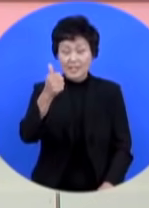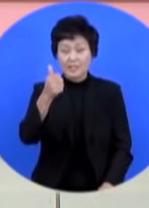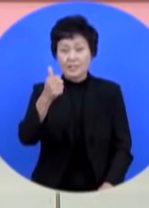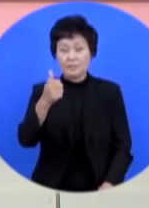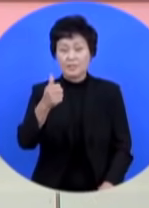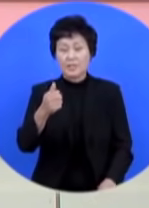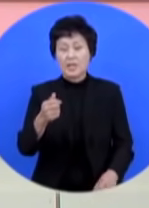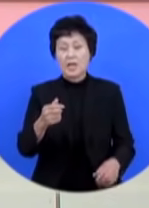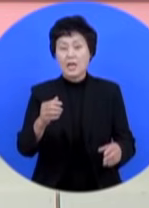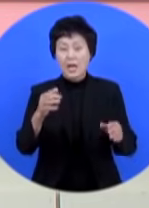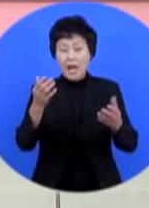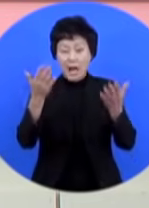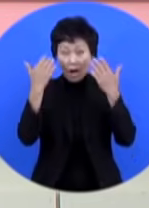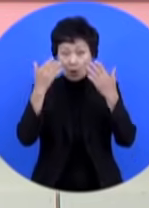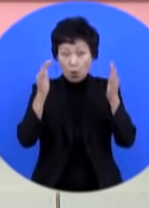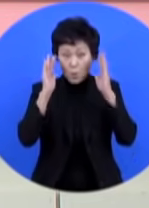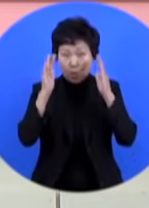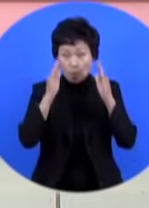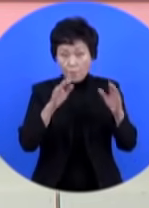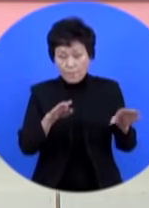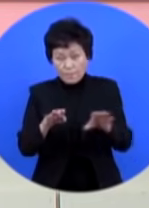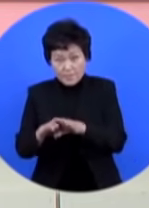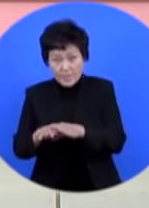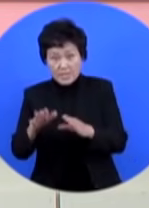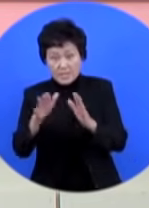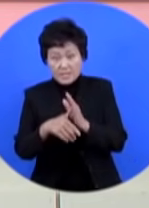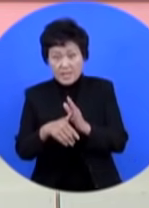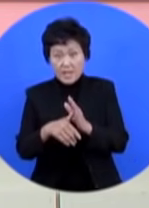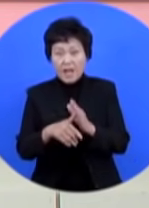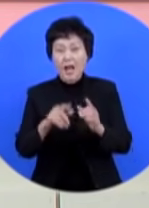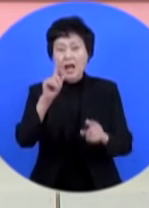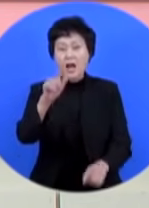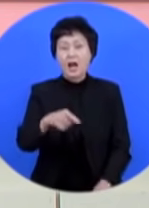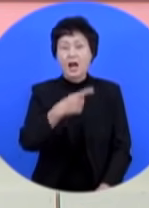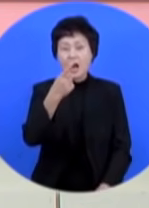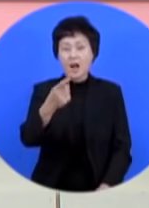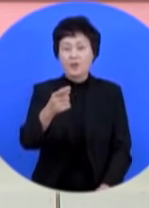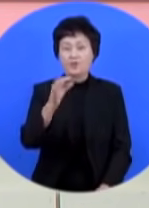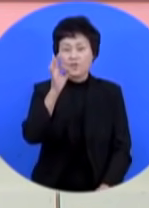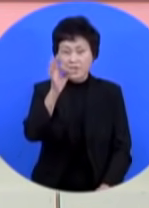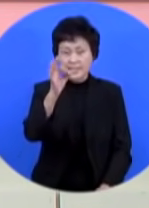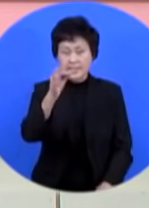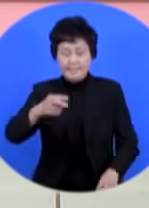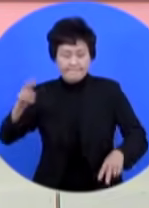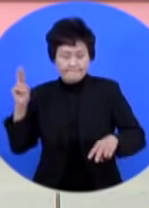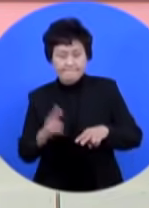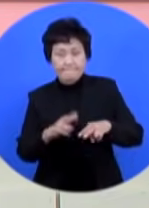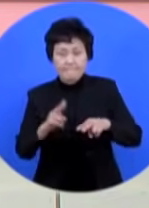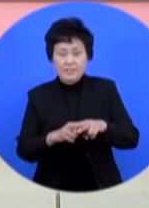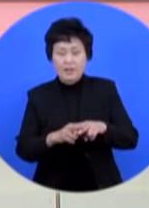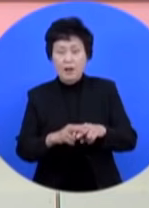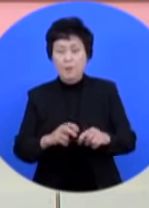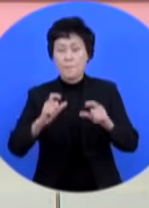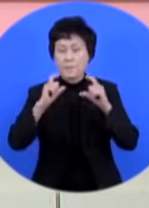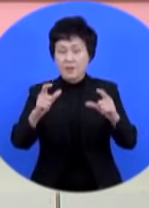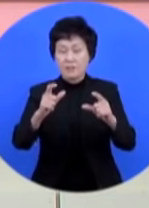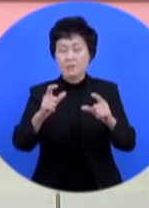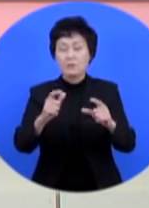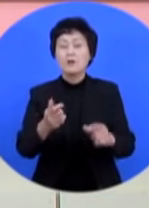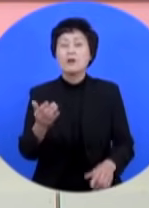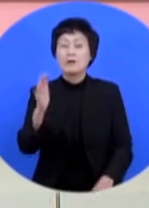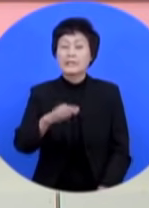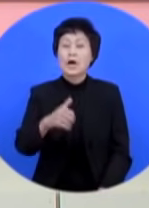앞에서 아직 공언을 하셨습니다. 엄포를 놓으셨구나. 네, 그래도 네. 저는 그해 여름에 25일 동안 보충 수업을 하루도 가지